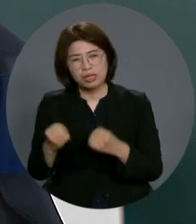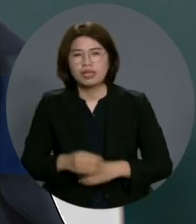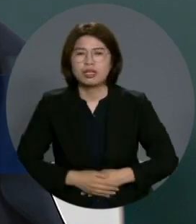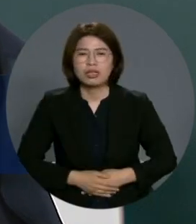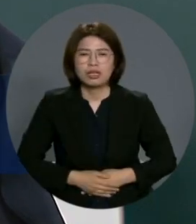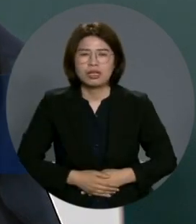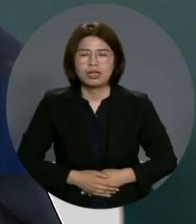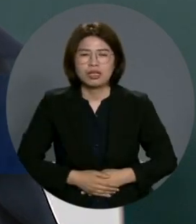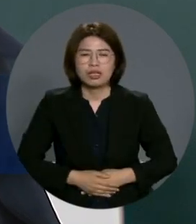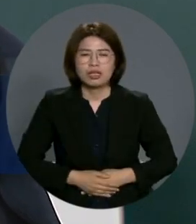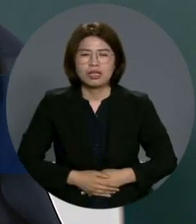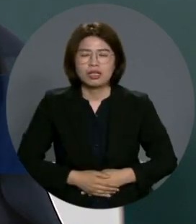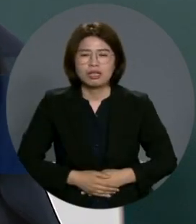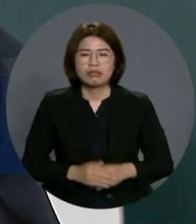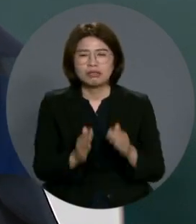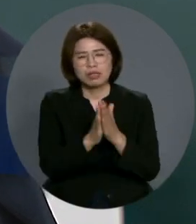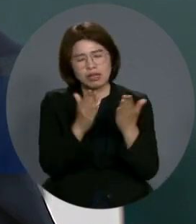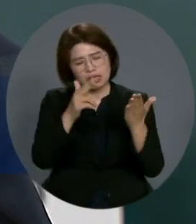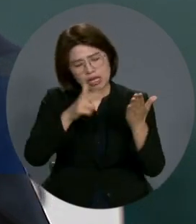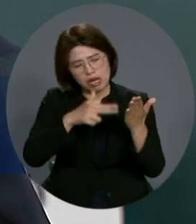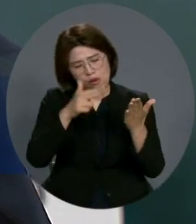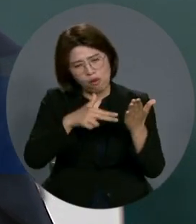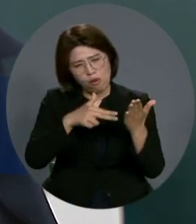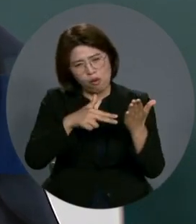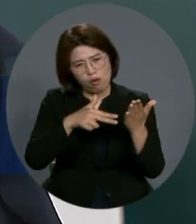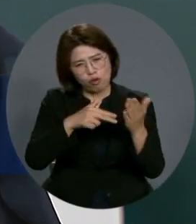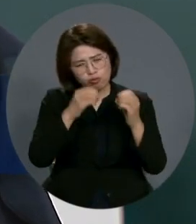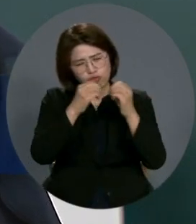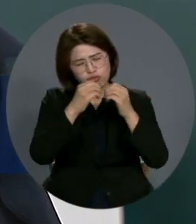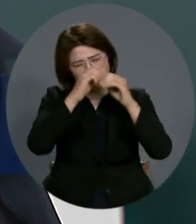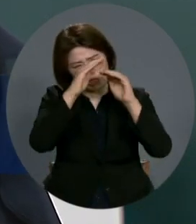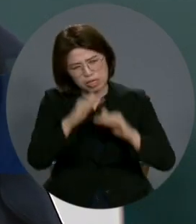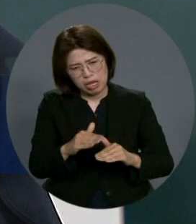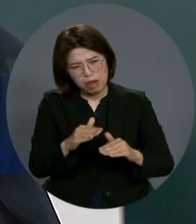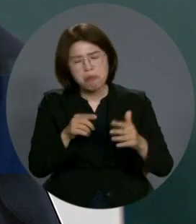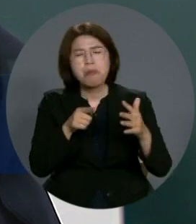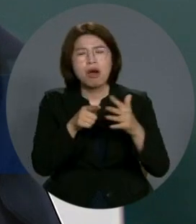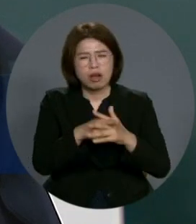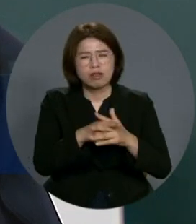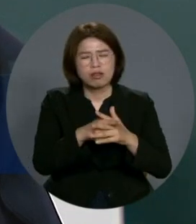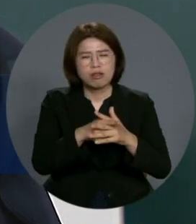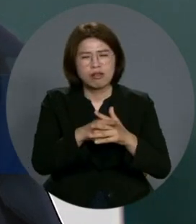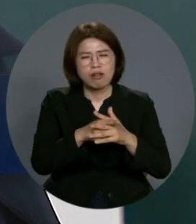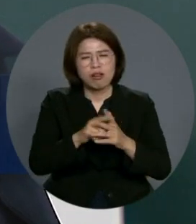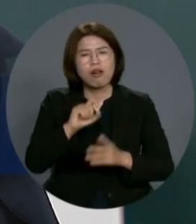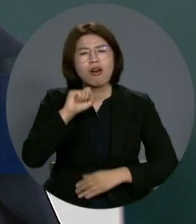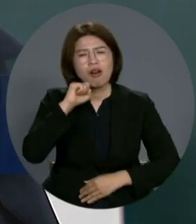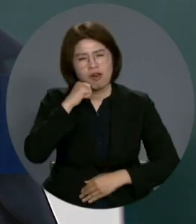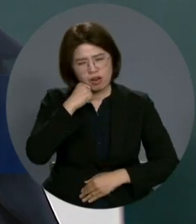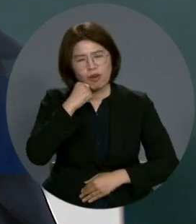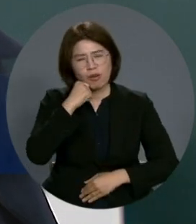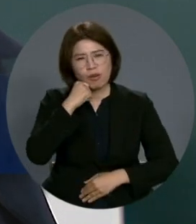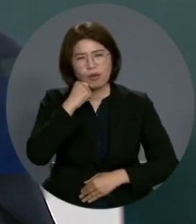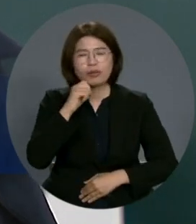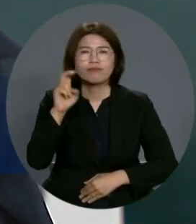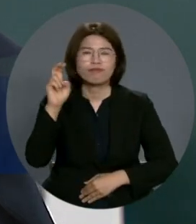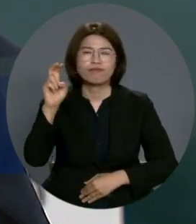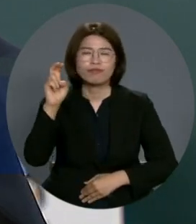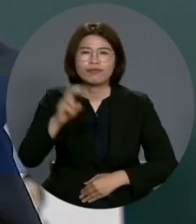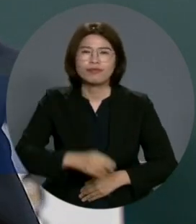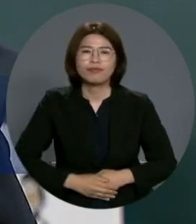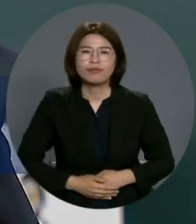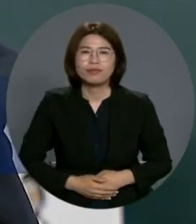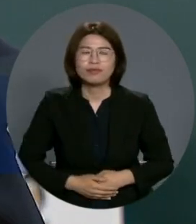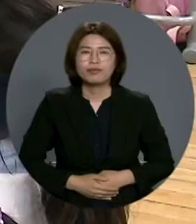않습니까? 그 이후에 책을 읽고 그 속에 숨은 뜻을 파악하는데 좀 어려움이 더 심화되었다라고 저희는